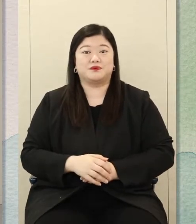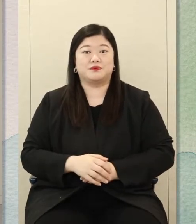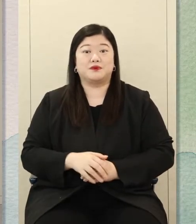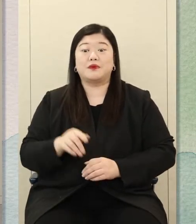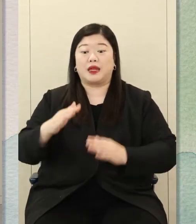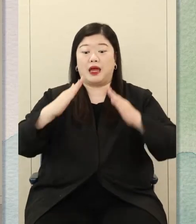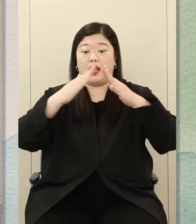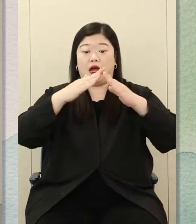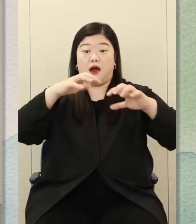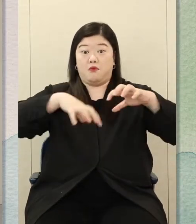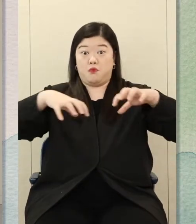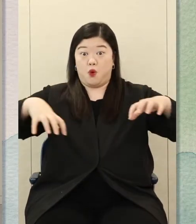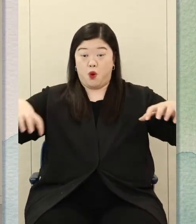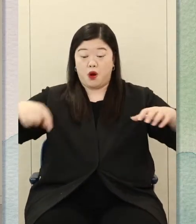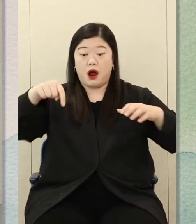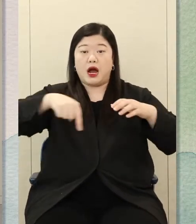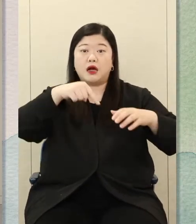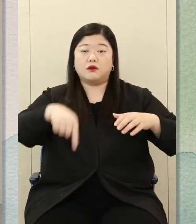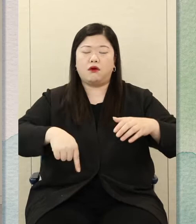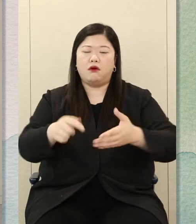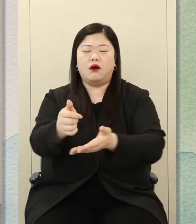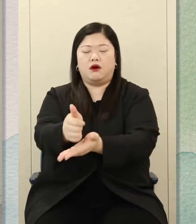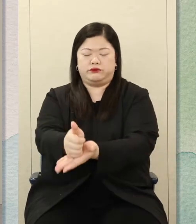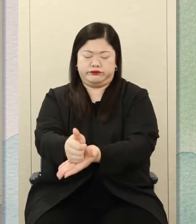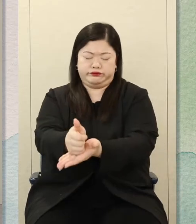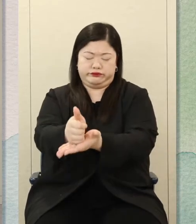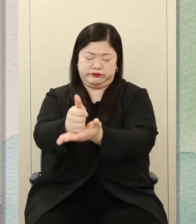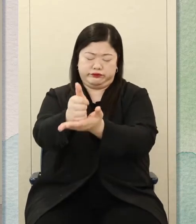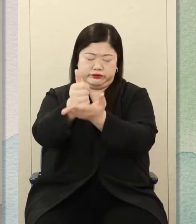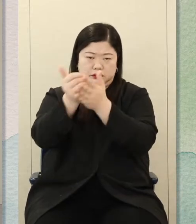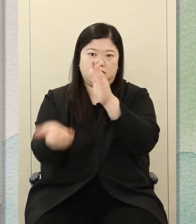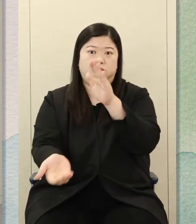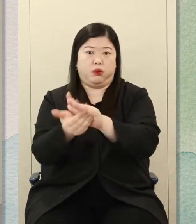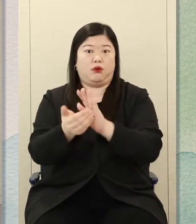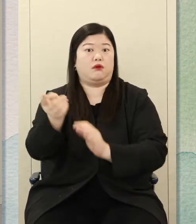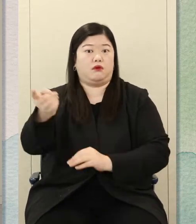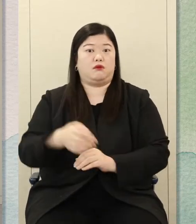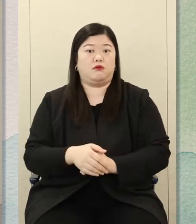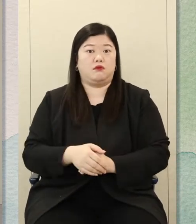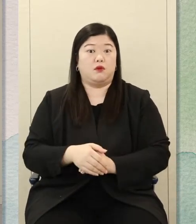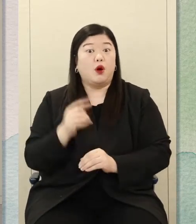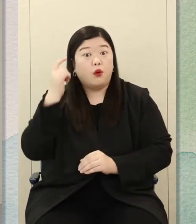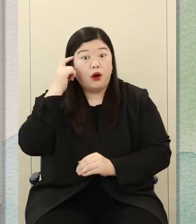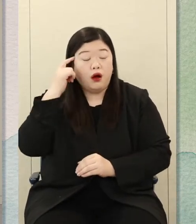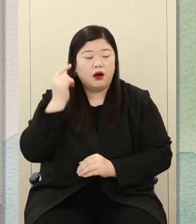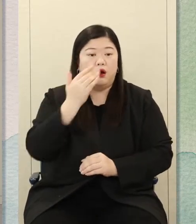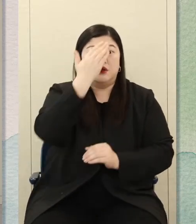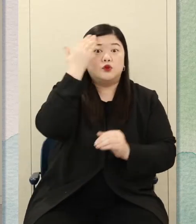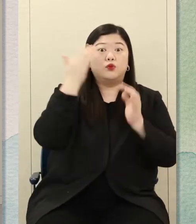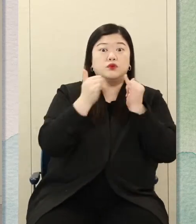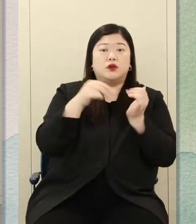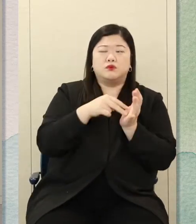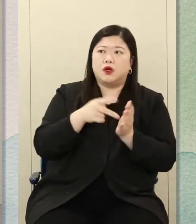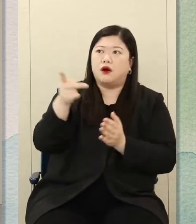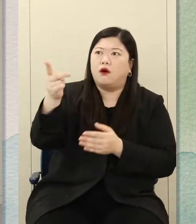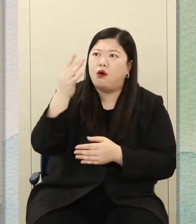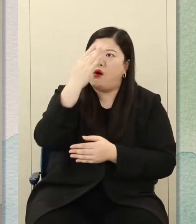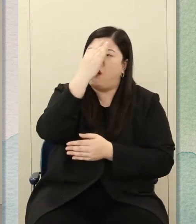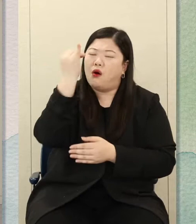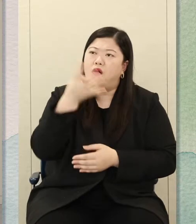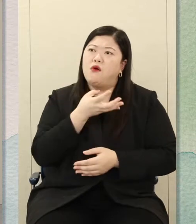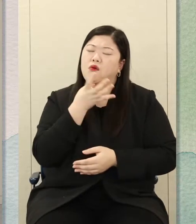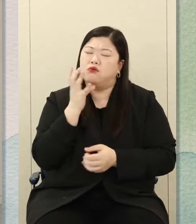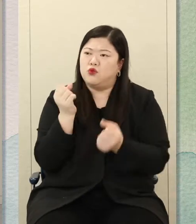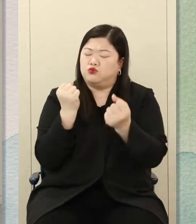가장 존경받는 할머니들이시기도 하세요. 그래서 젊은 사람들 입장에서 보면 너무 부러운 모임을 하고 계신 거예요. 왜냐면